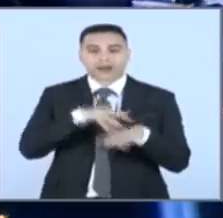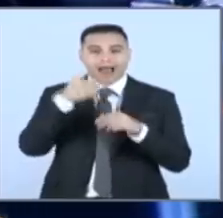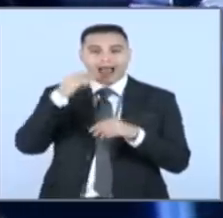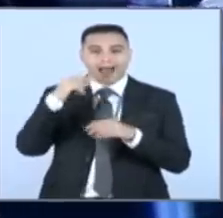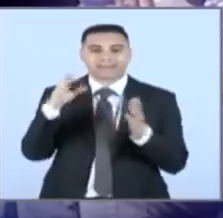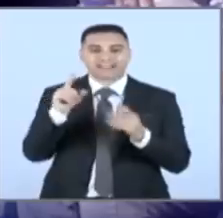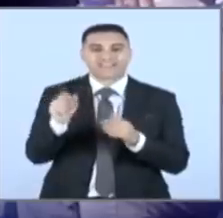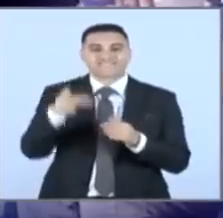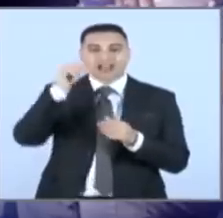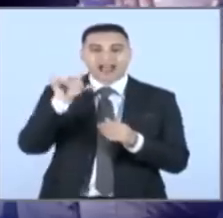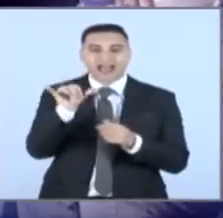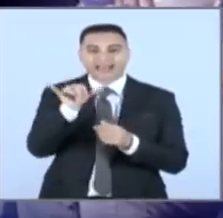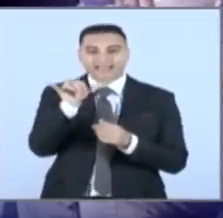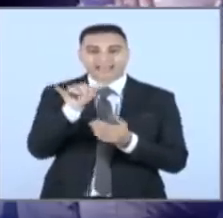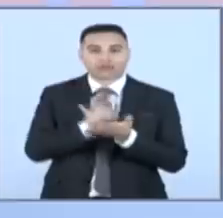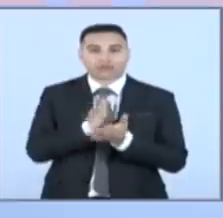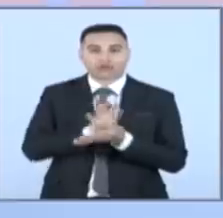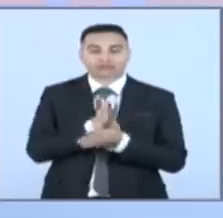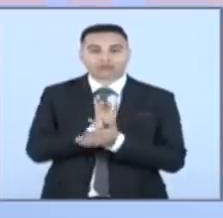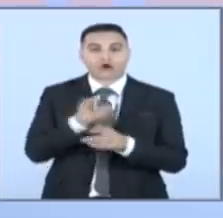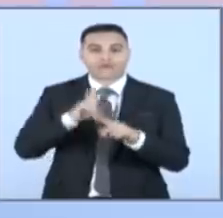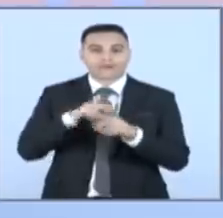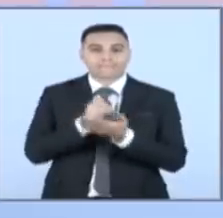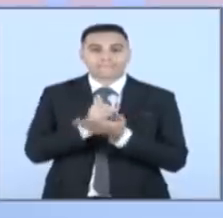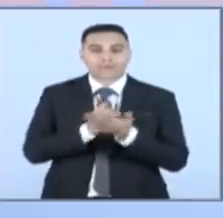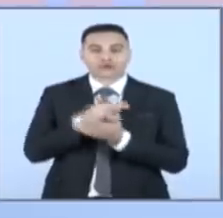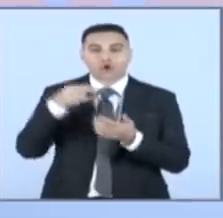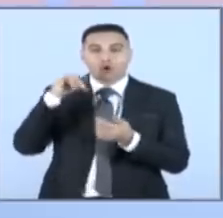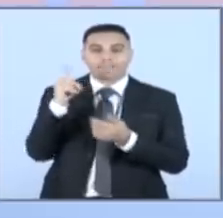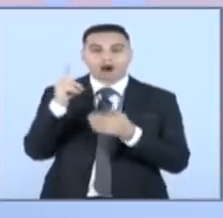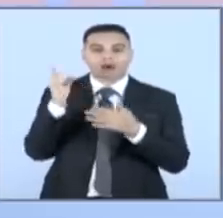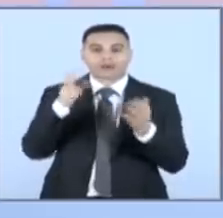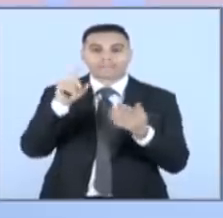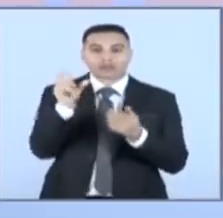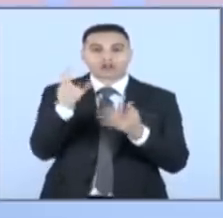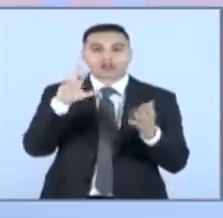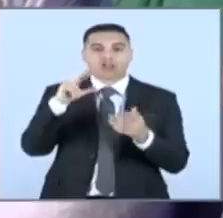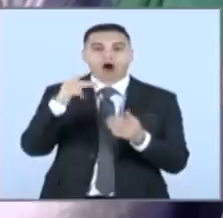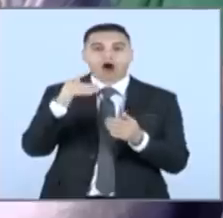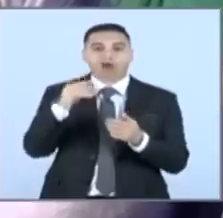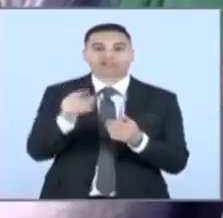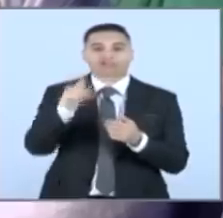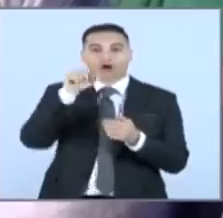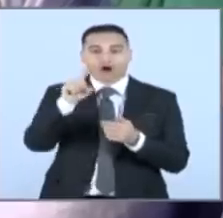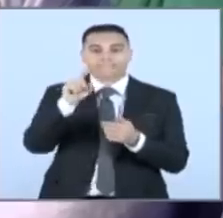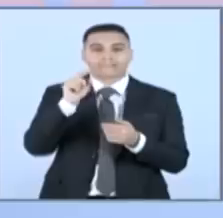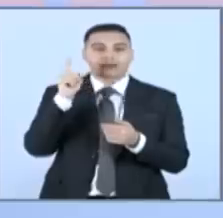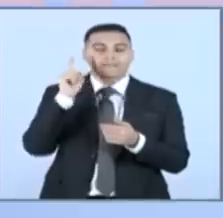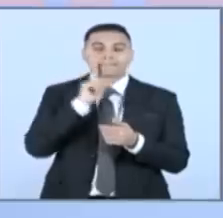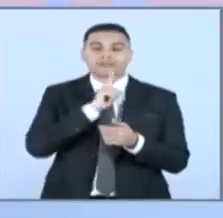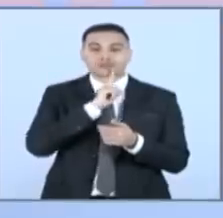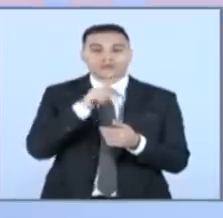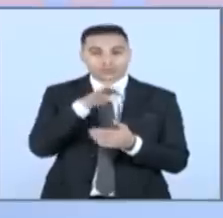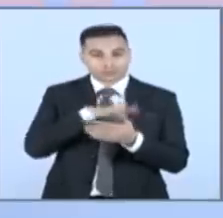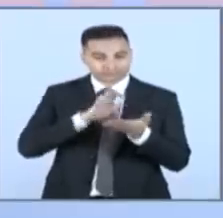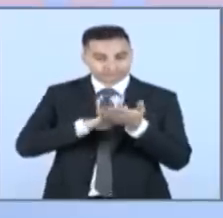الرفاعي طنطا الغربية، ومدرسة عمر بن الخطاب بالثانوية المشتركة بني سويف. نحيي كلنا